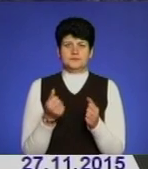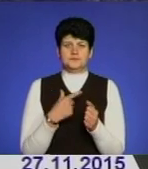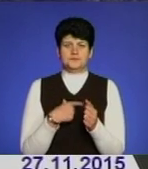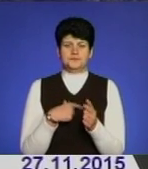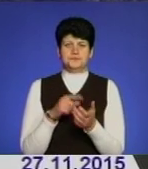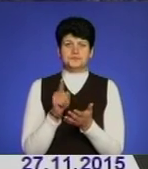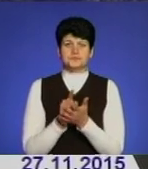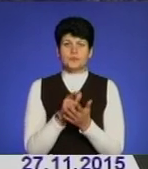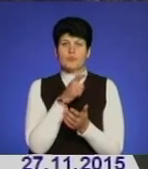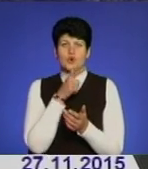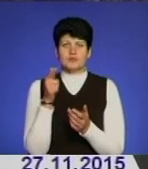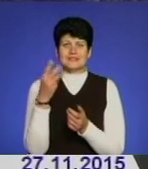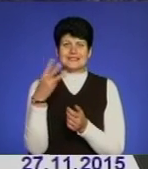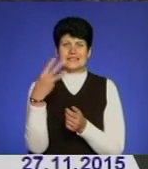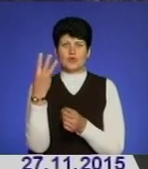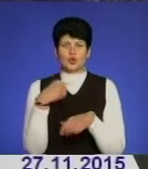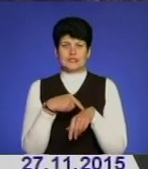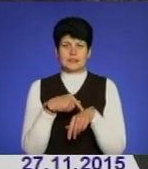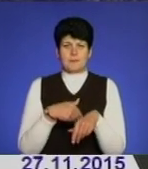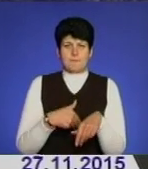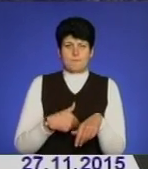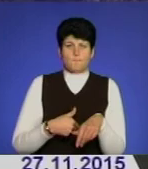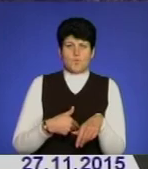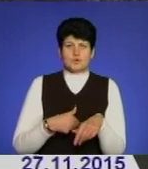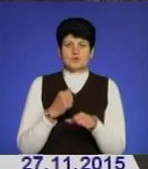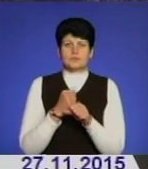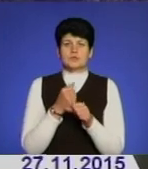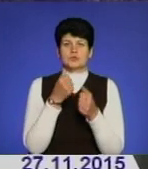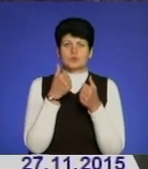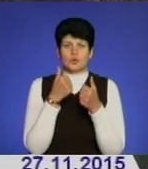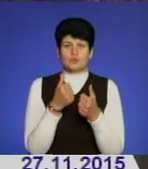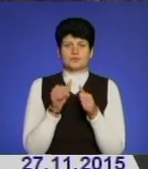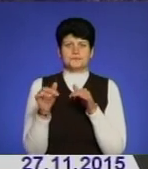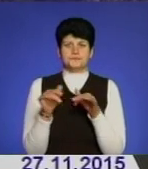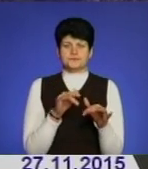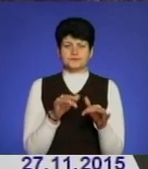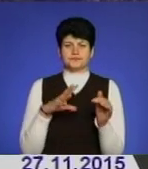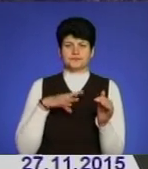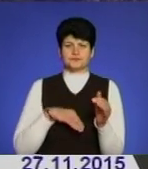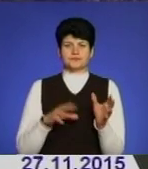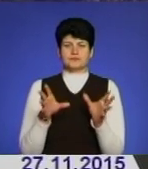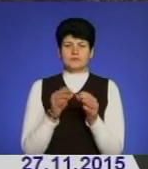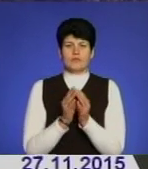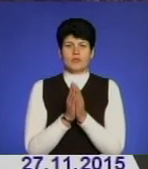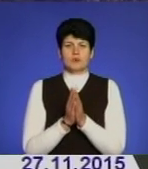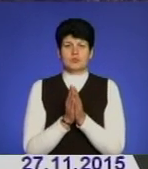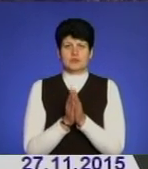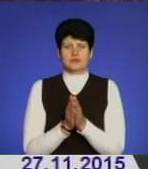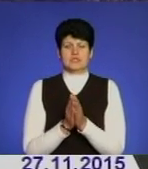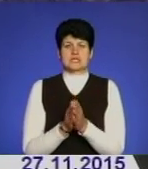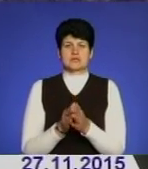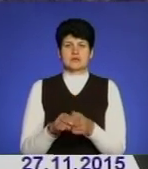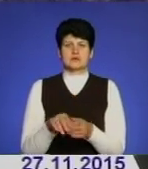зобов'язання протягом 33 годин постити, зробити хорошу справу і духовно з'єднатися у молитві за жертвами від